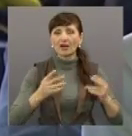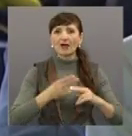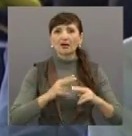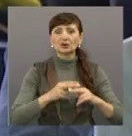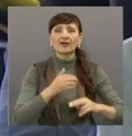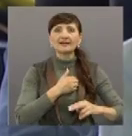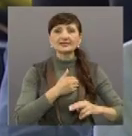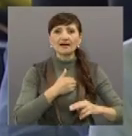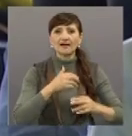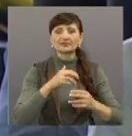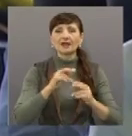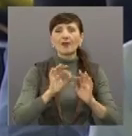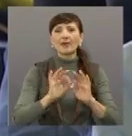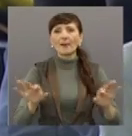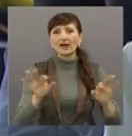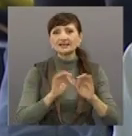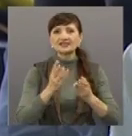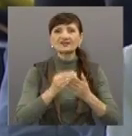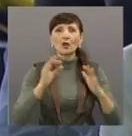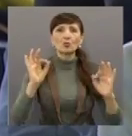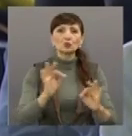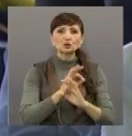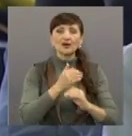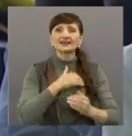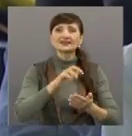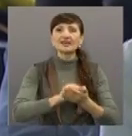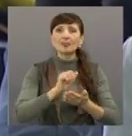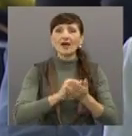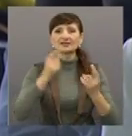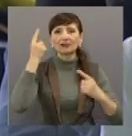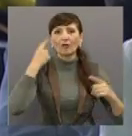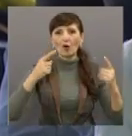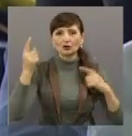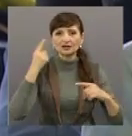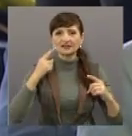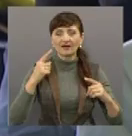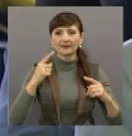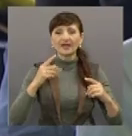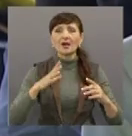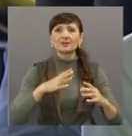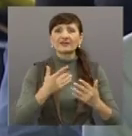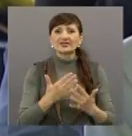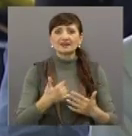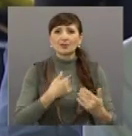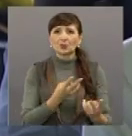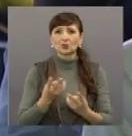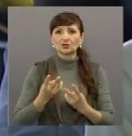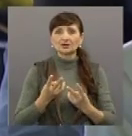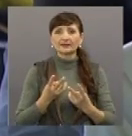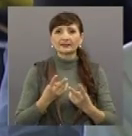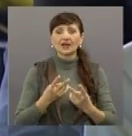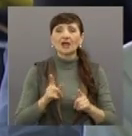хотят пропагандировать свою музыку, хотят заниматься творчеством, быть востребованными,